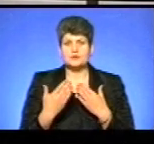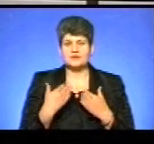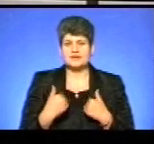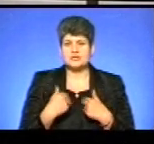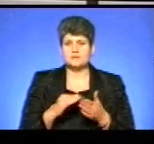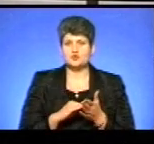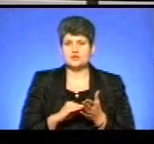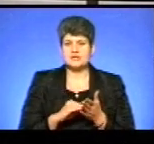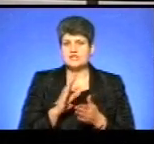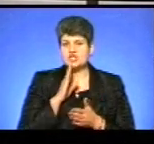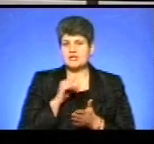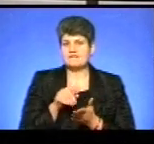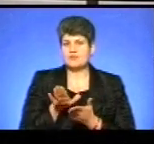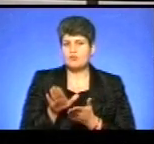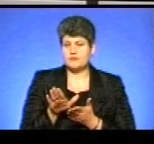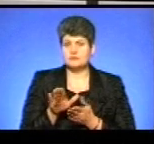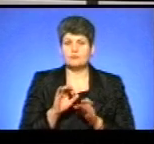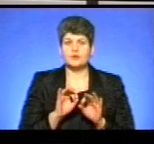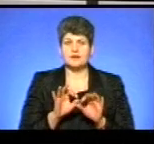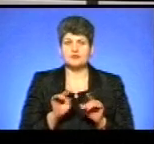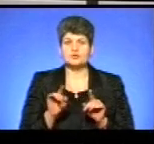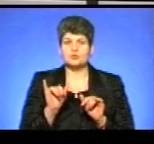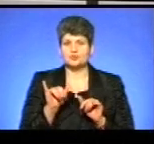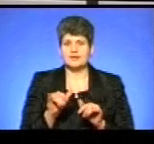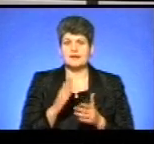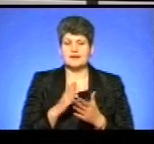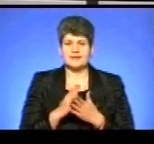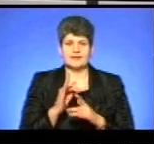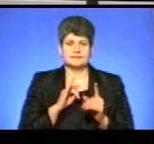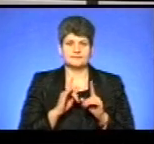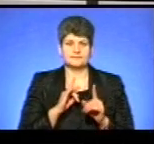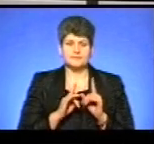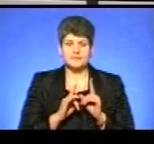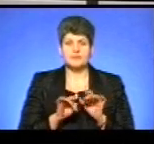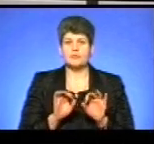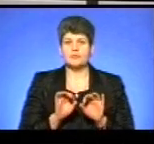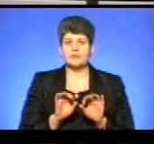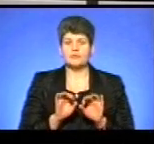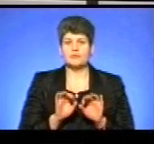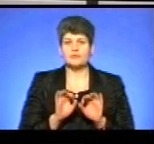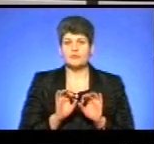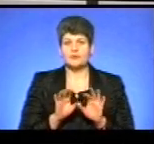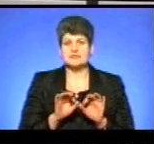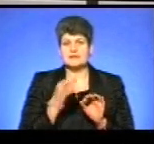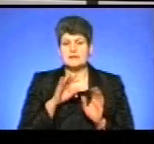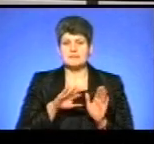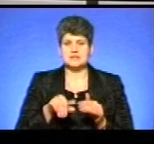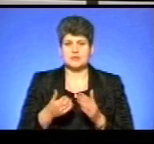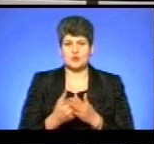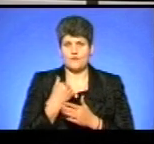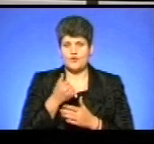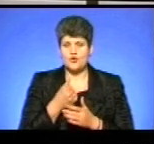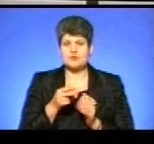нашими журналістами жінка відмовилась, пояснюючи, що у неї селекторна нарада. Прокоментувати пообіцяла після нового року.